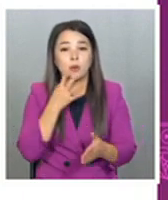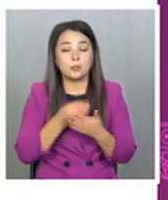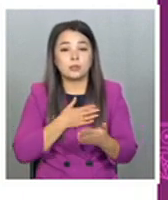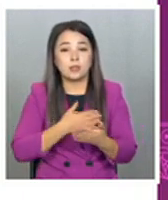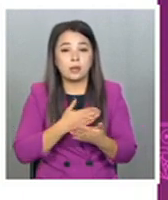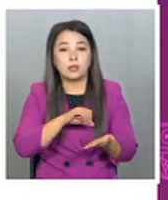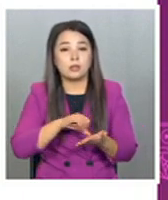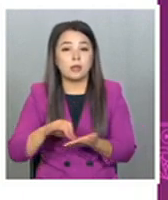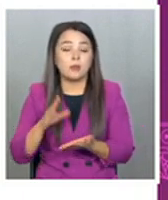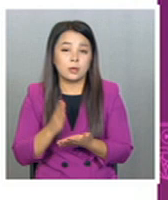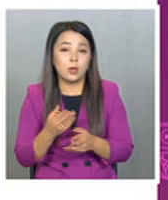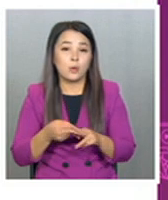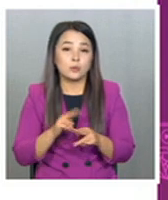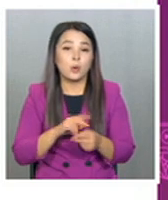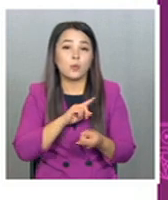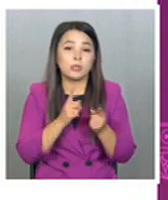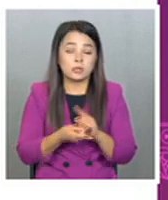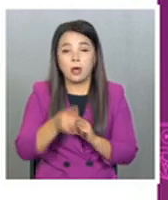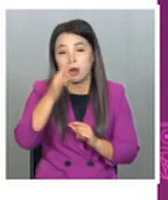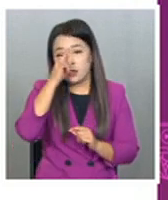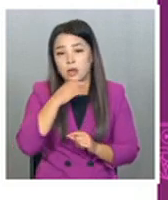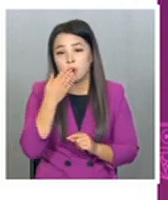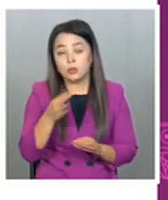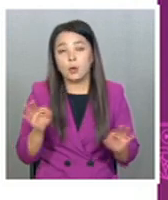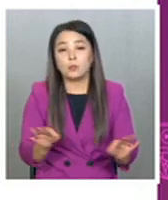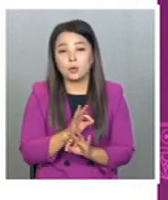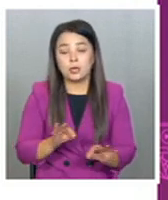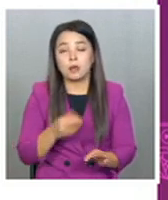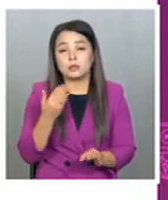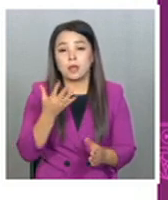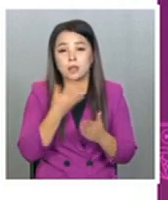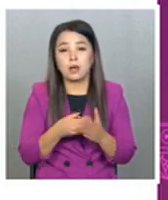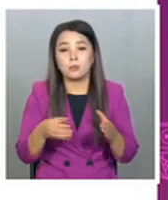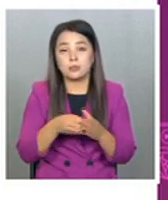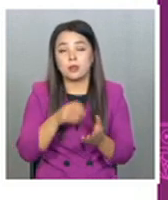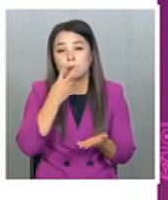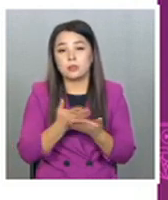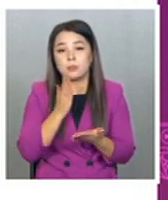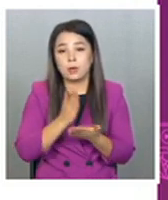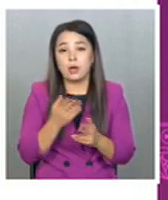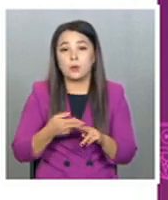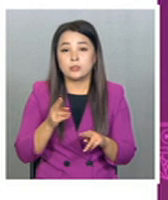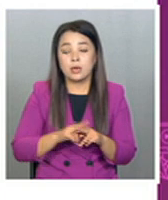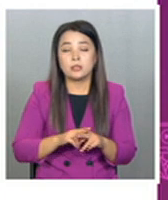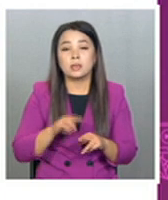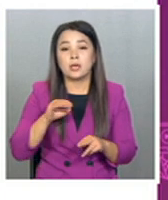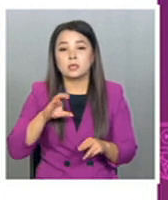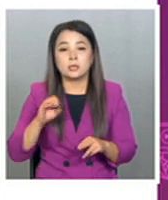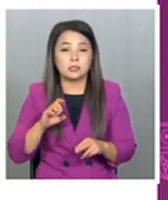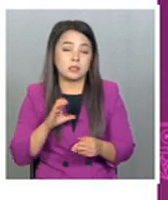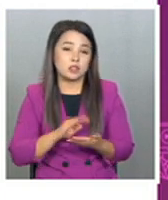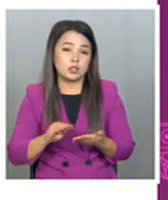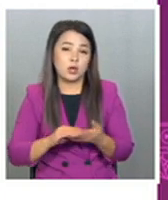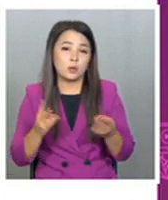тигізіп келеді. Ол өзгеріс қазақтың ұлттық музыка өнерінен де байқалып отыр. Енді тезис жазылуы керек.